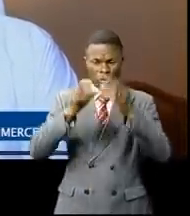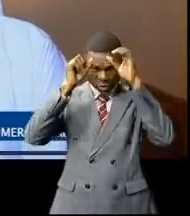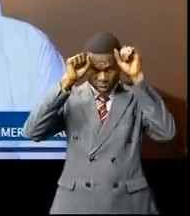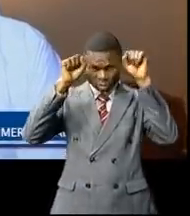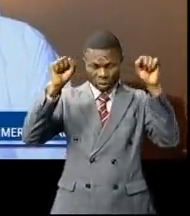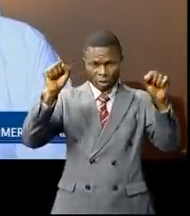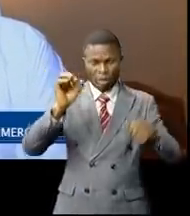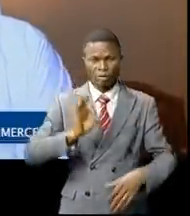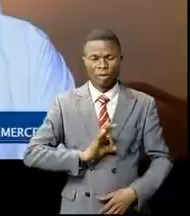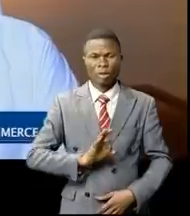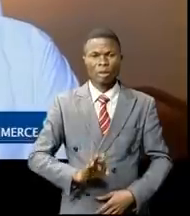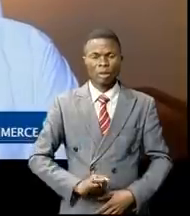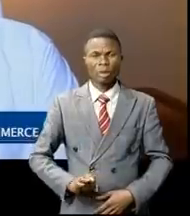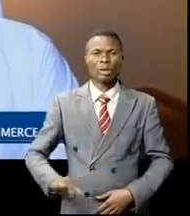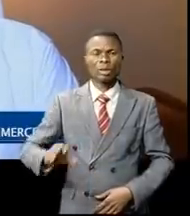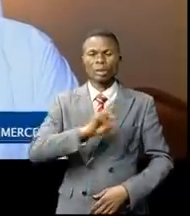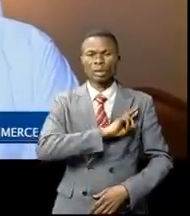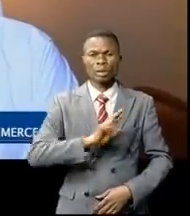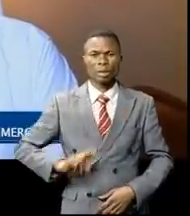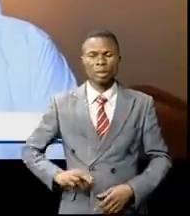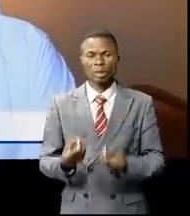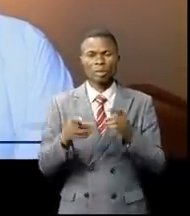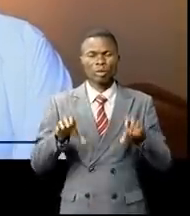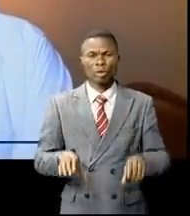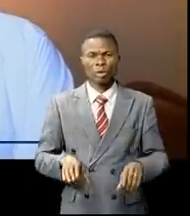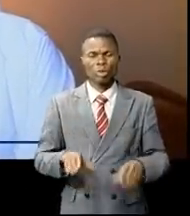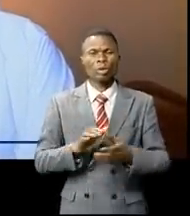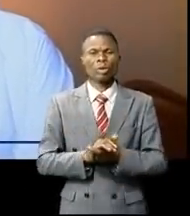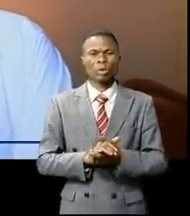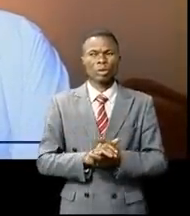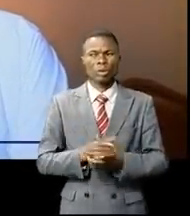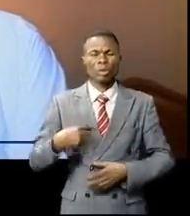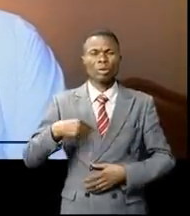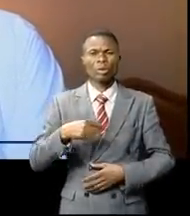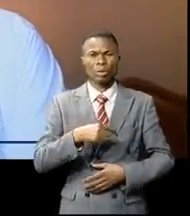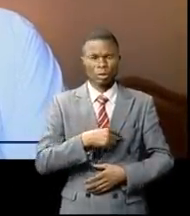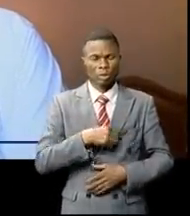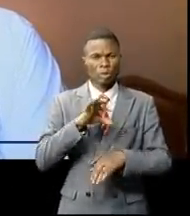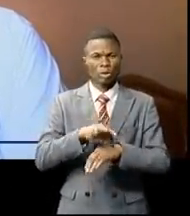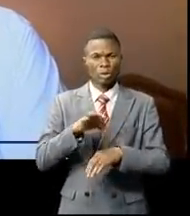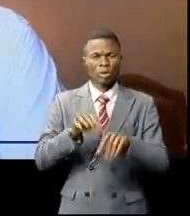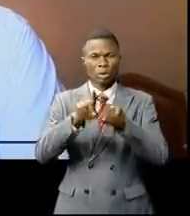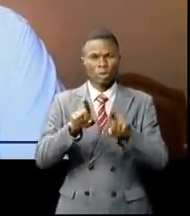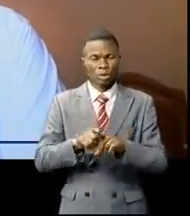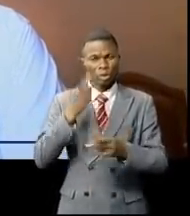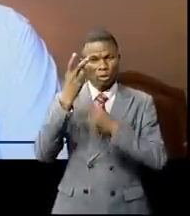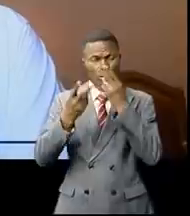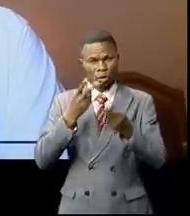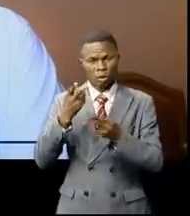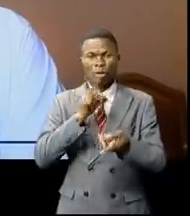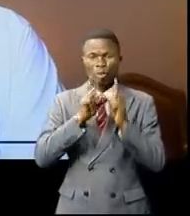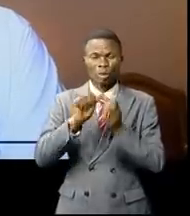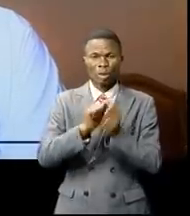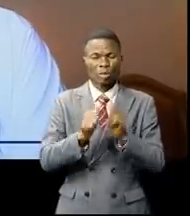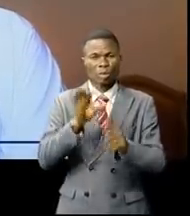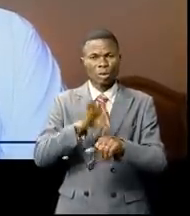excellence monsieur le président de la république démocratique du congo nous avons une occasion de faire un tour d'horizon sur les opportunités